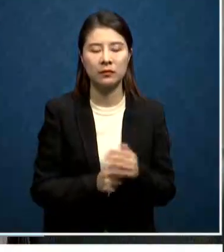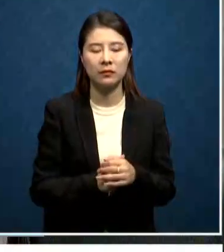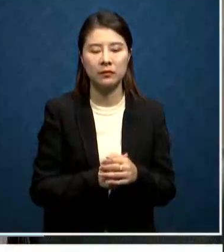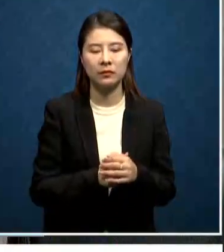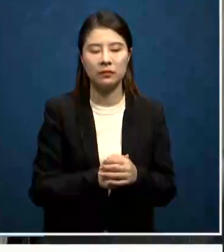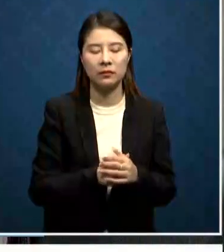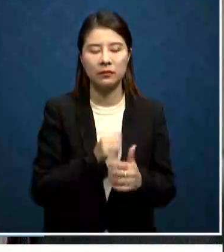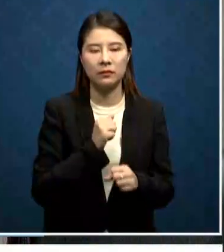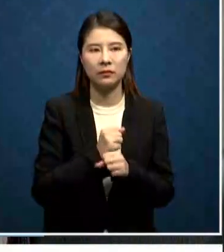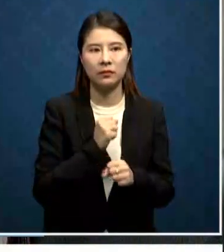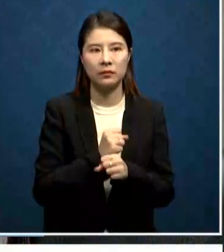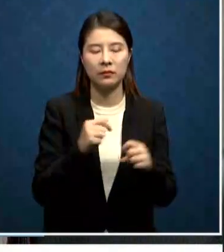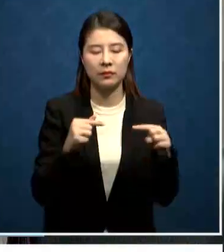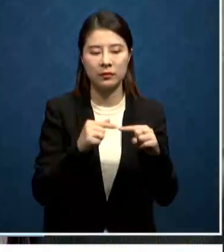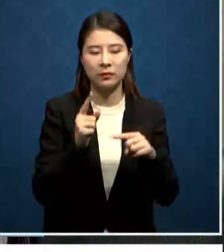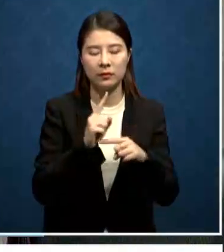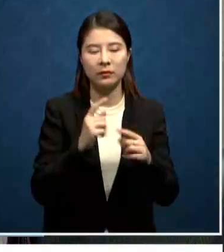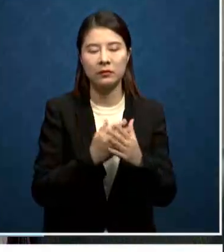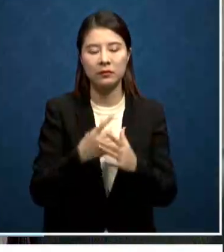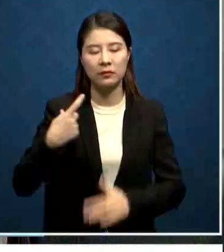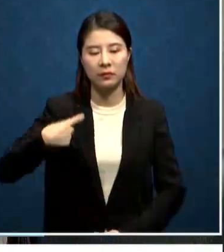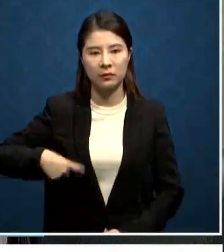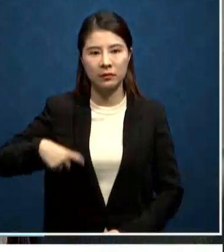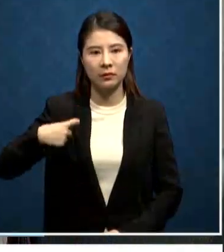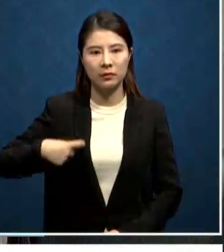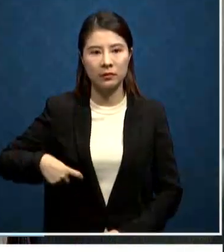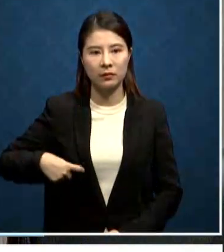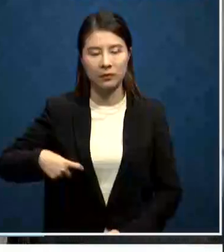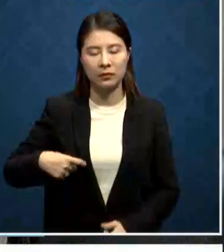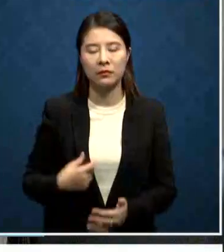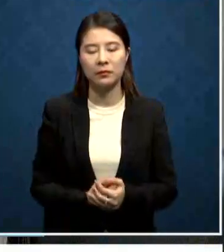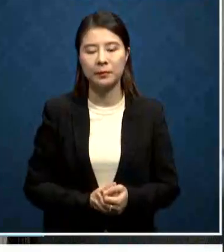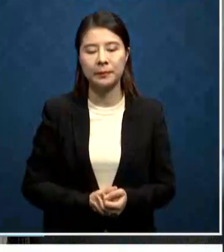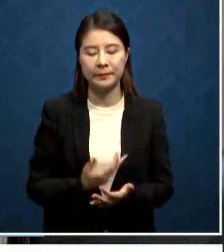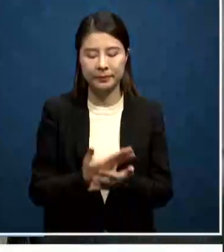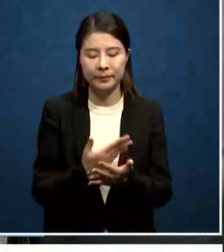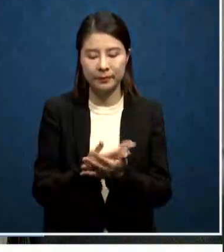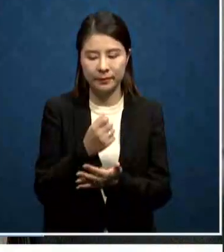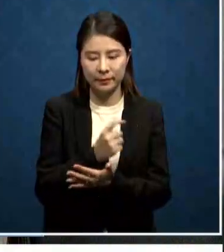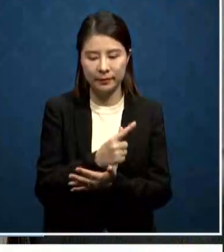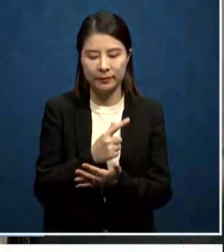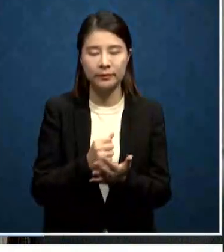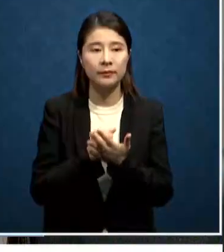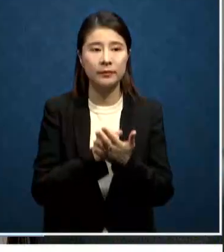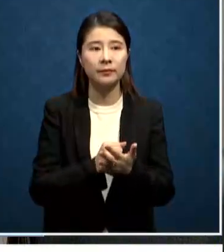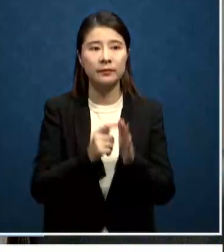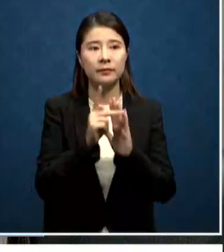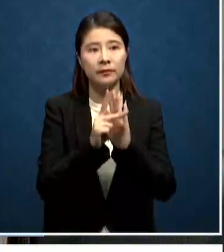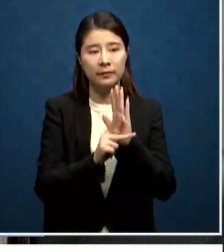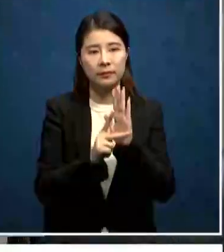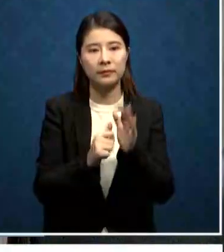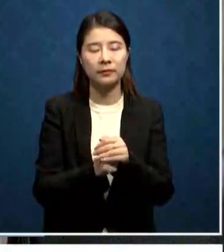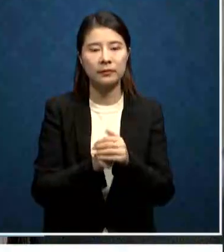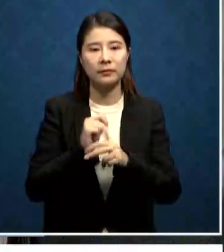ต่างจ้างอาจจะจ้างทนายเธอแล้วก็แล้วแต่นะครับตรงนี้เนี่ยก็จะช่วยให้งานต่างๆเนี่ยมันคล่องตั